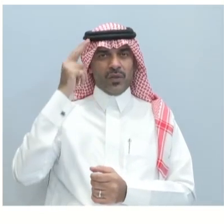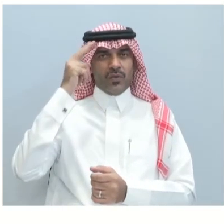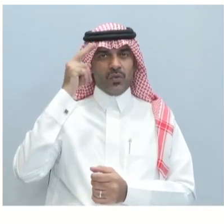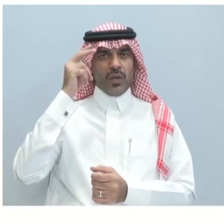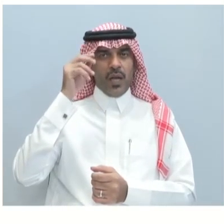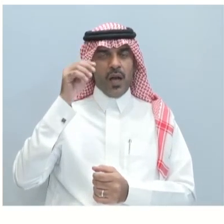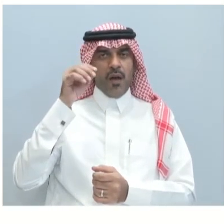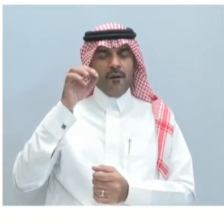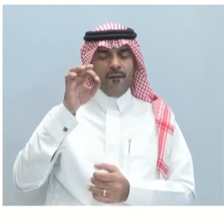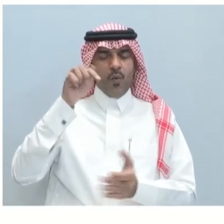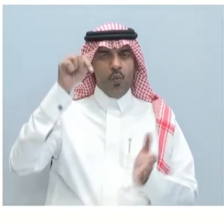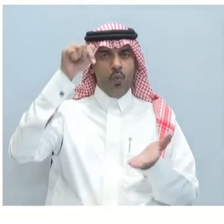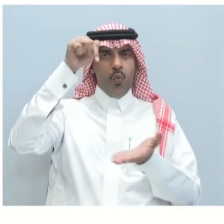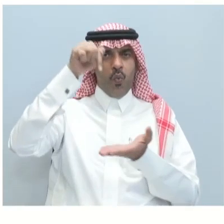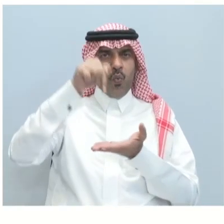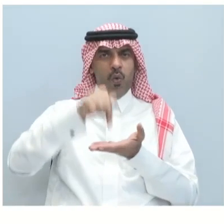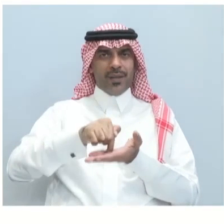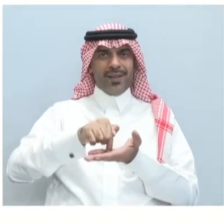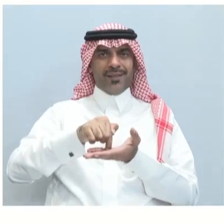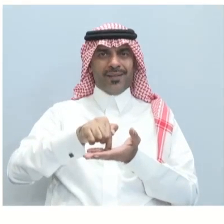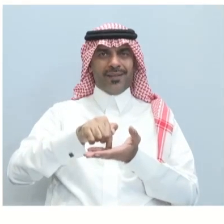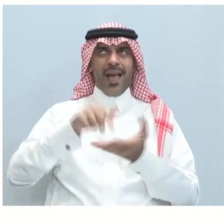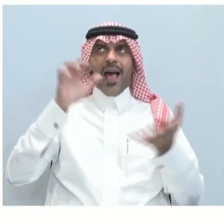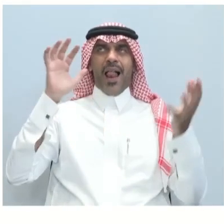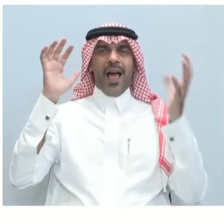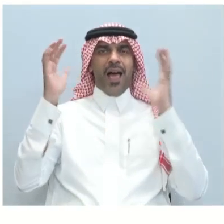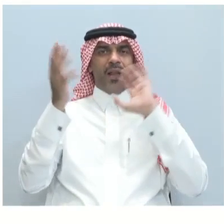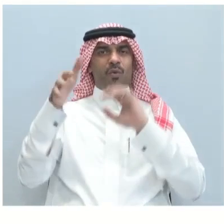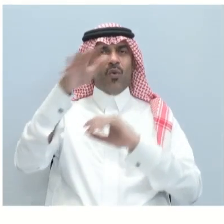قارات اسيا اوروبا افريقيا